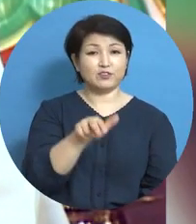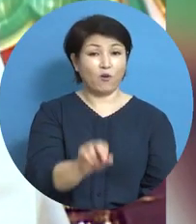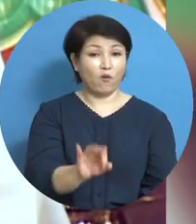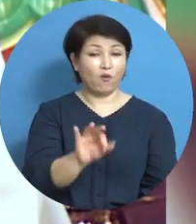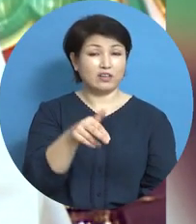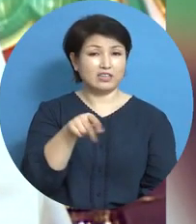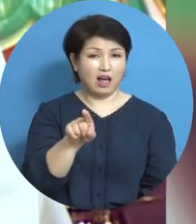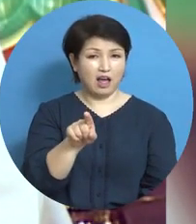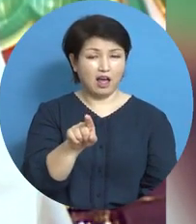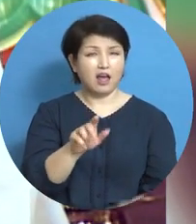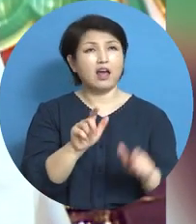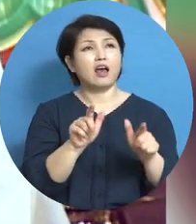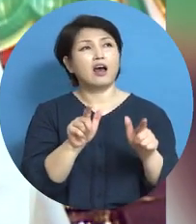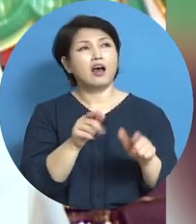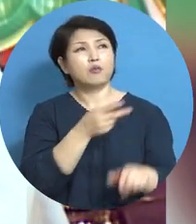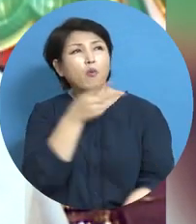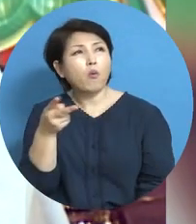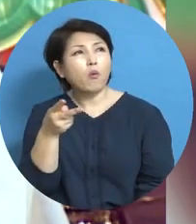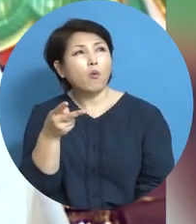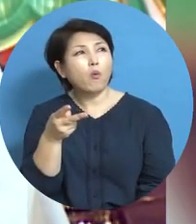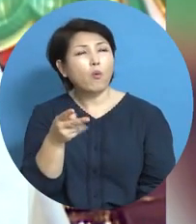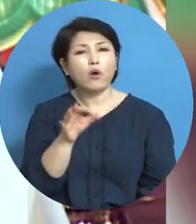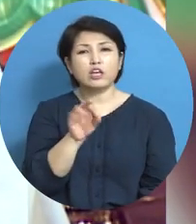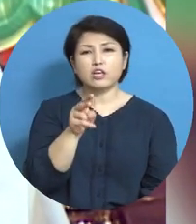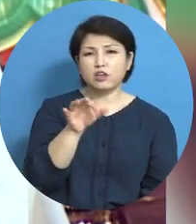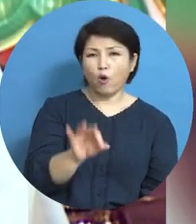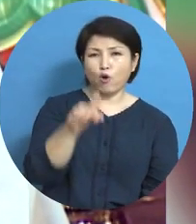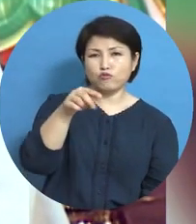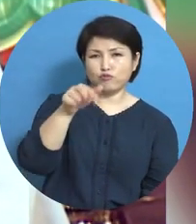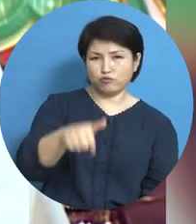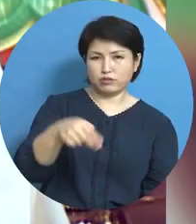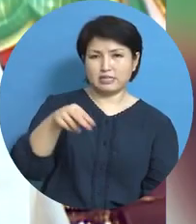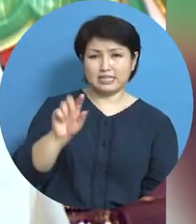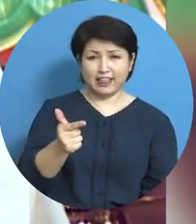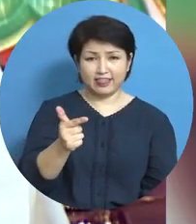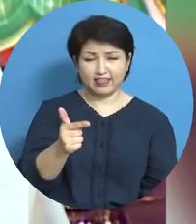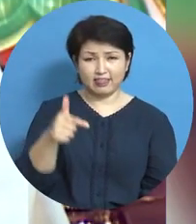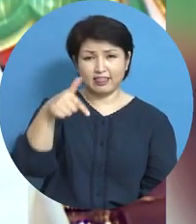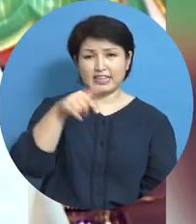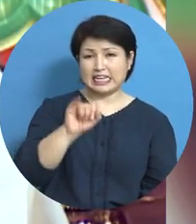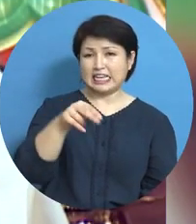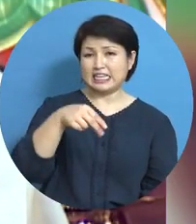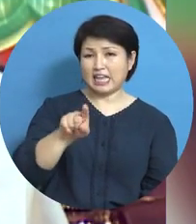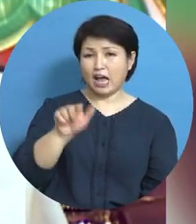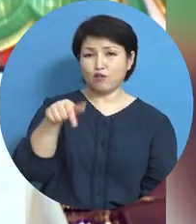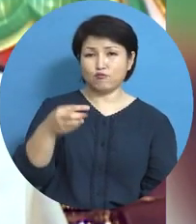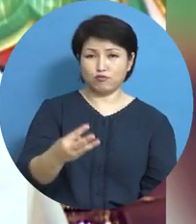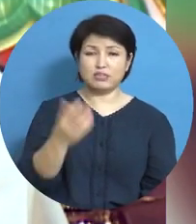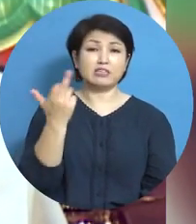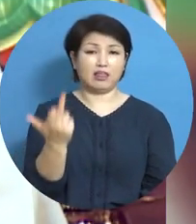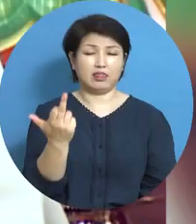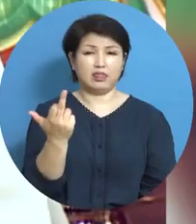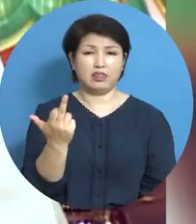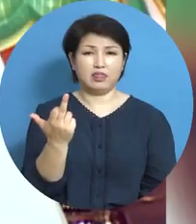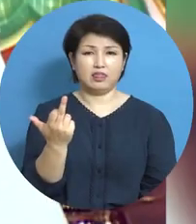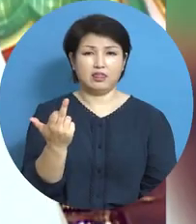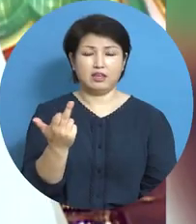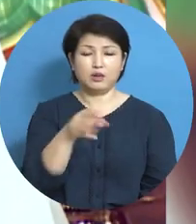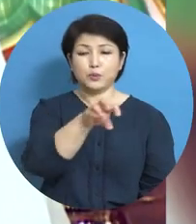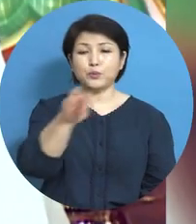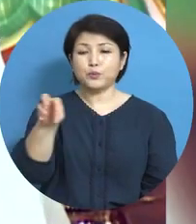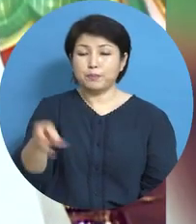기사골산이에요. 여러 지명이 나오는데, 이, 막한40% 가까이가